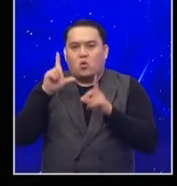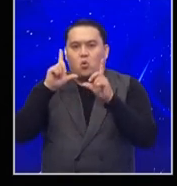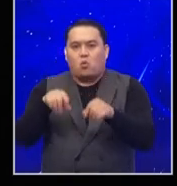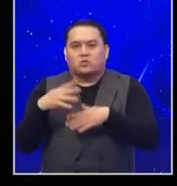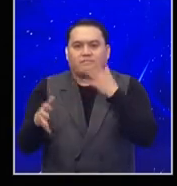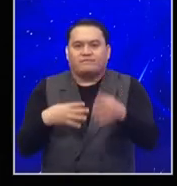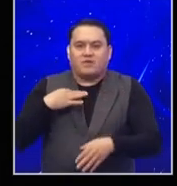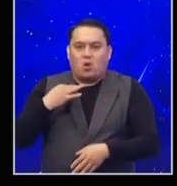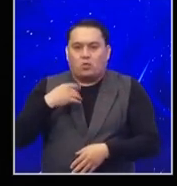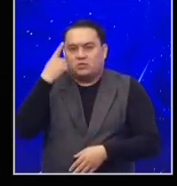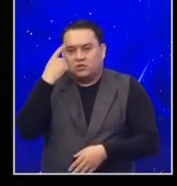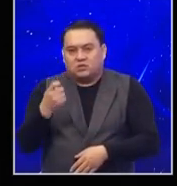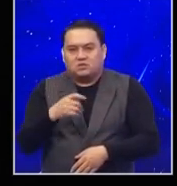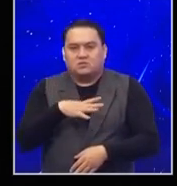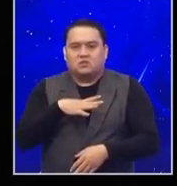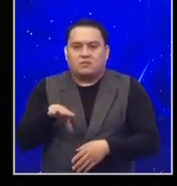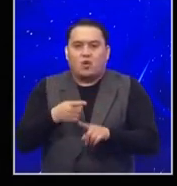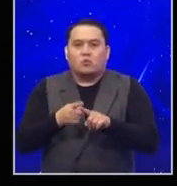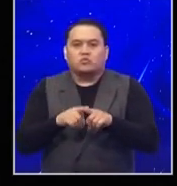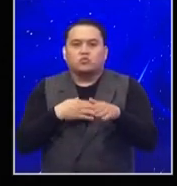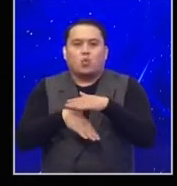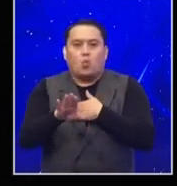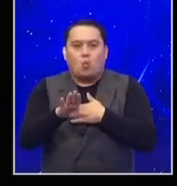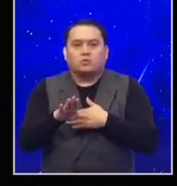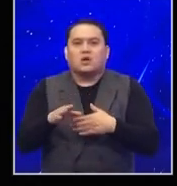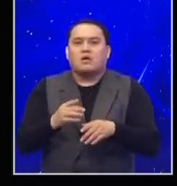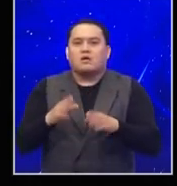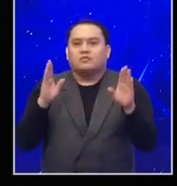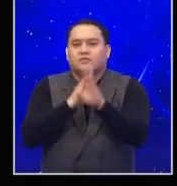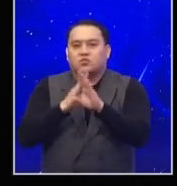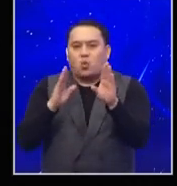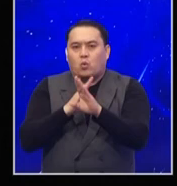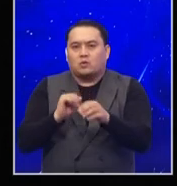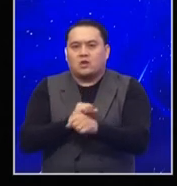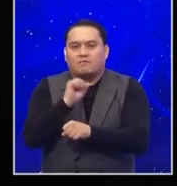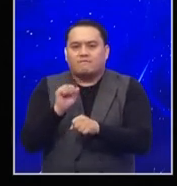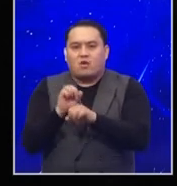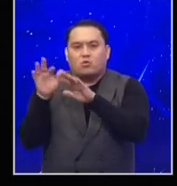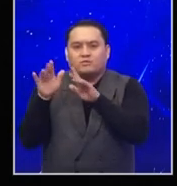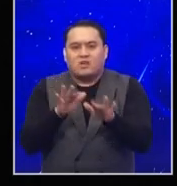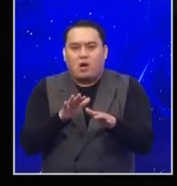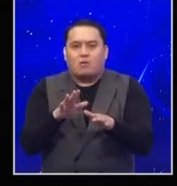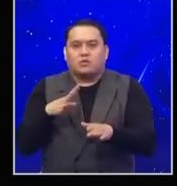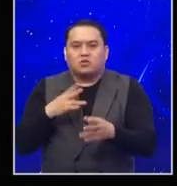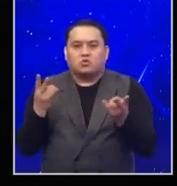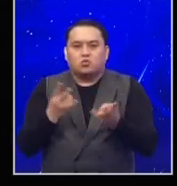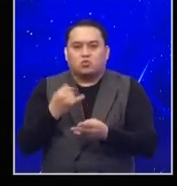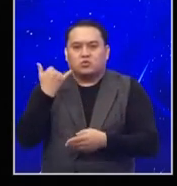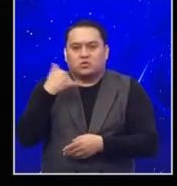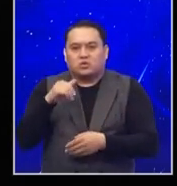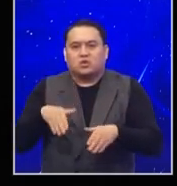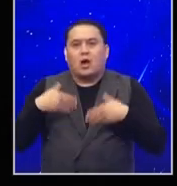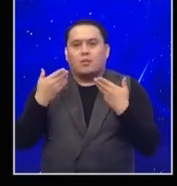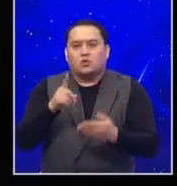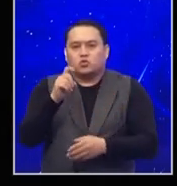метель, проигнорировав СМС-оповещение экстренных служб. Однако, по иронии судьбы, застряв на снежном перевале, они были вынуждены сами